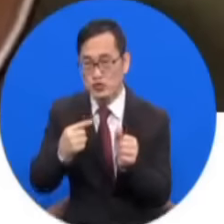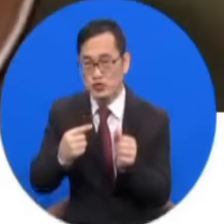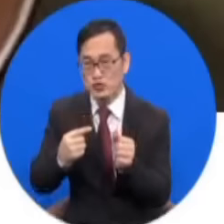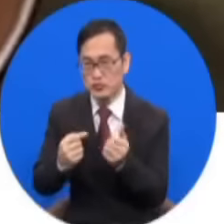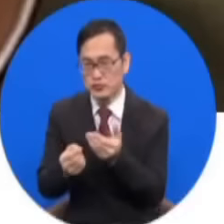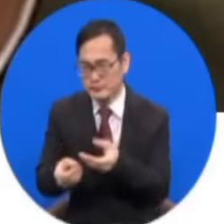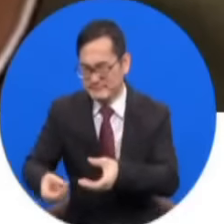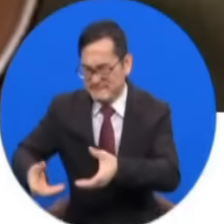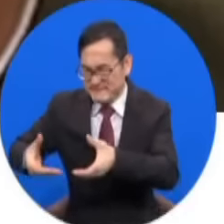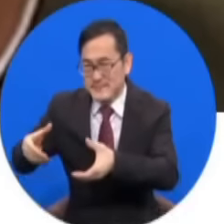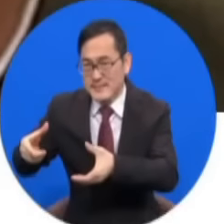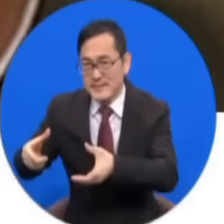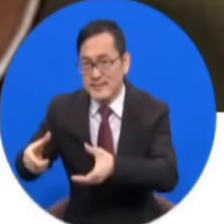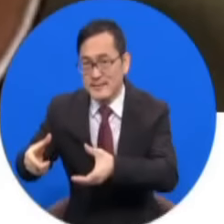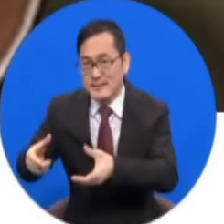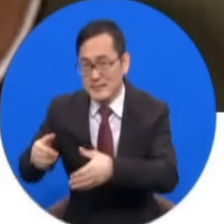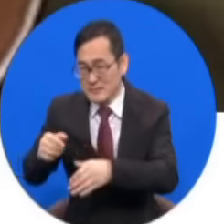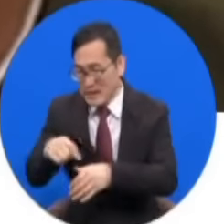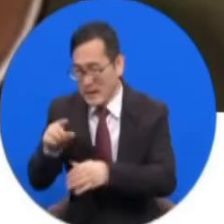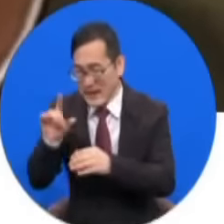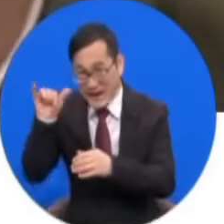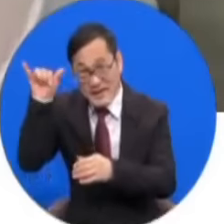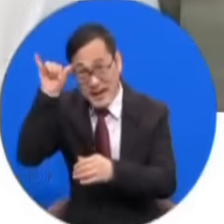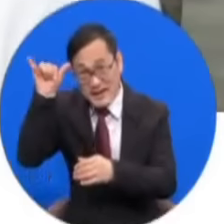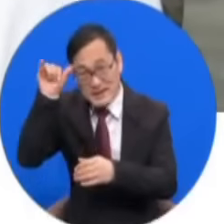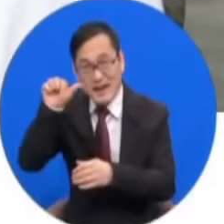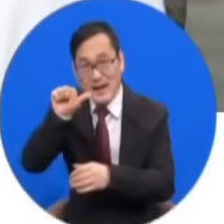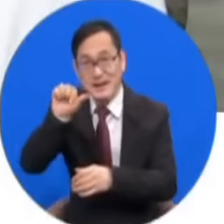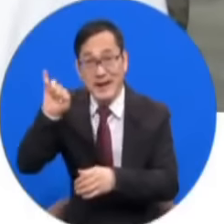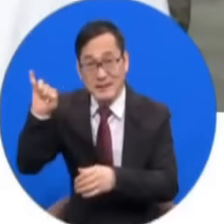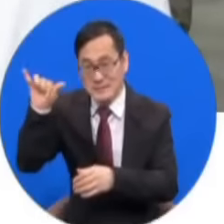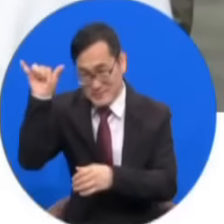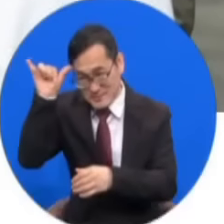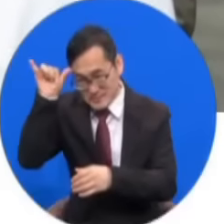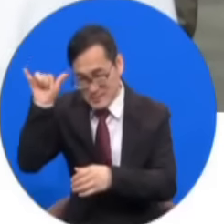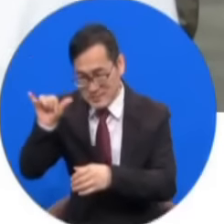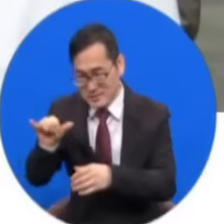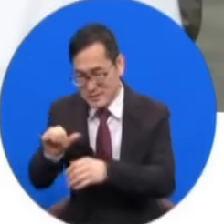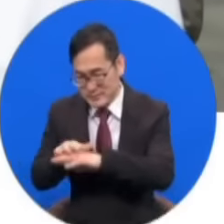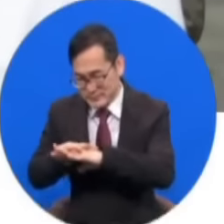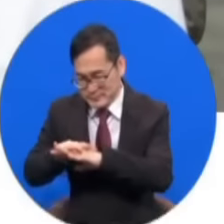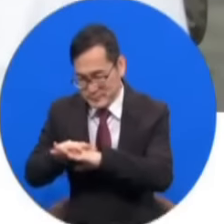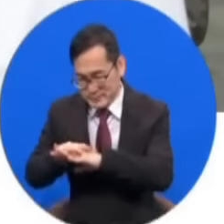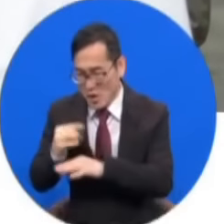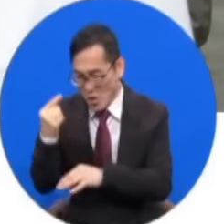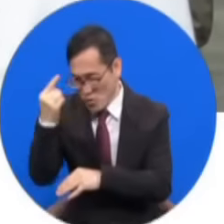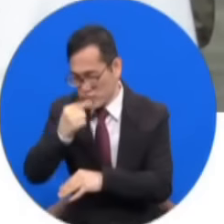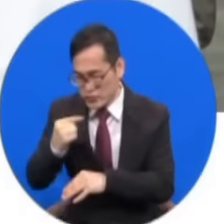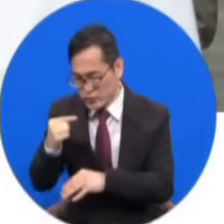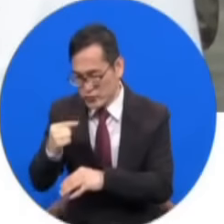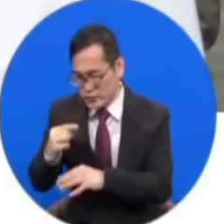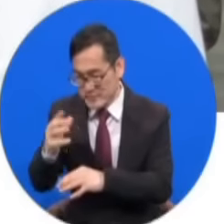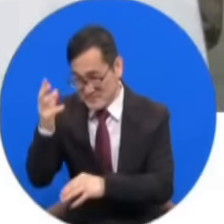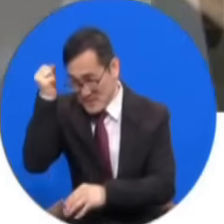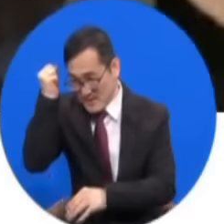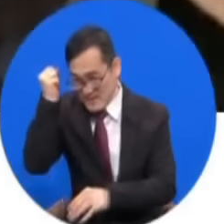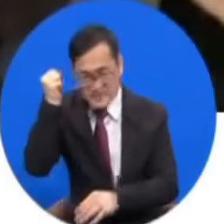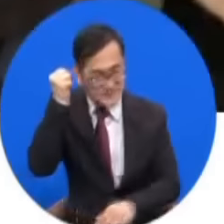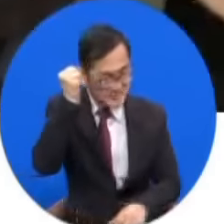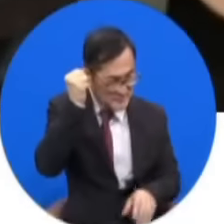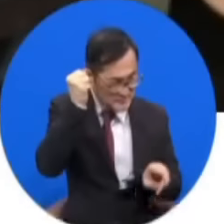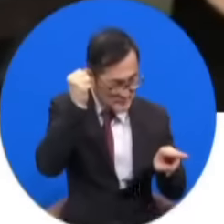공개했던 인물의 데이터베이스에 있는 인물과 지금 러시아 현장에서 포착된 북한군으로 의심되는 저게 북한 군인지